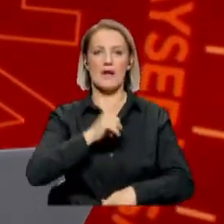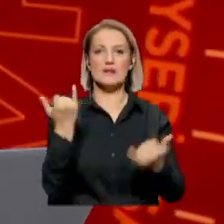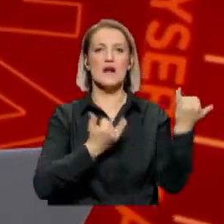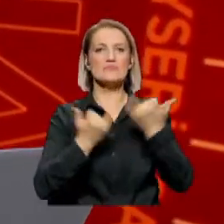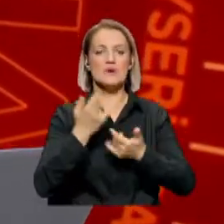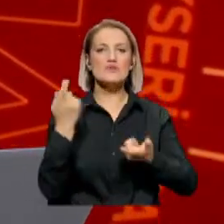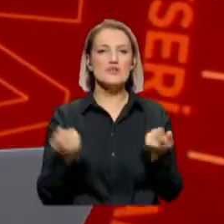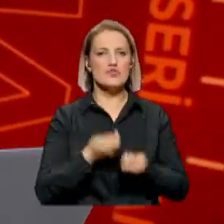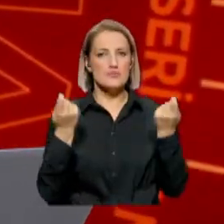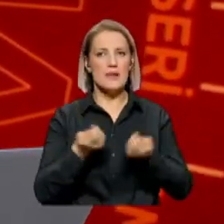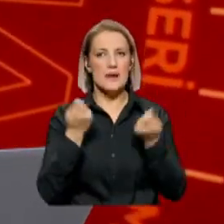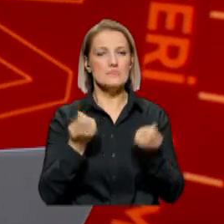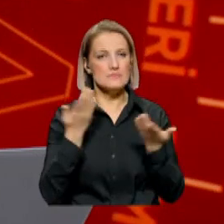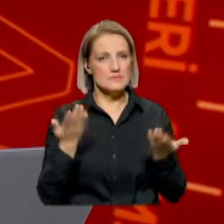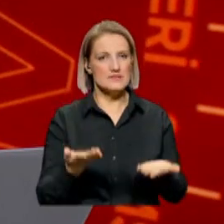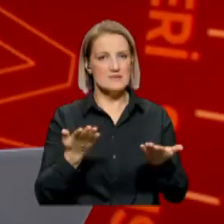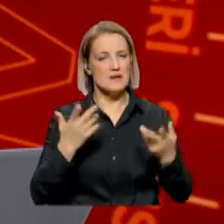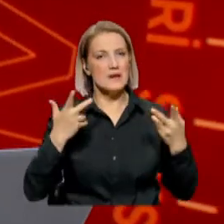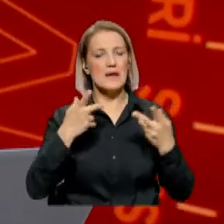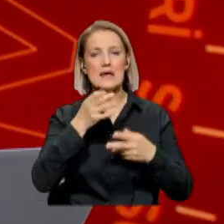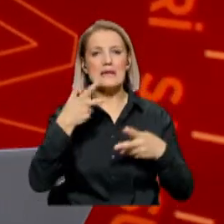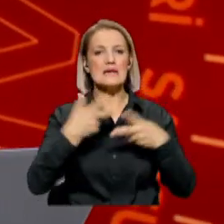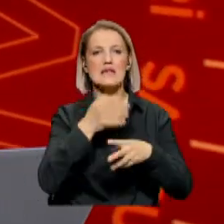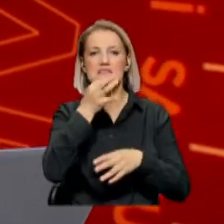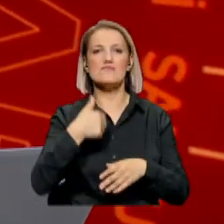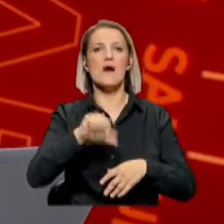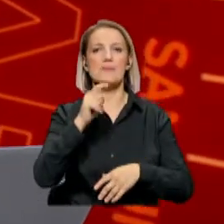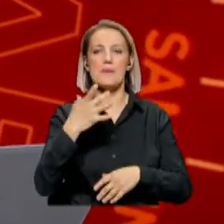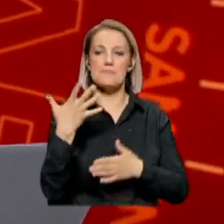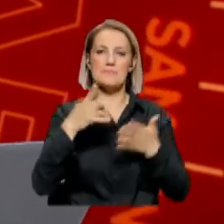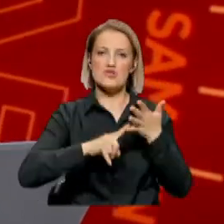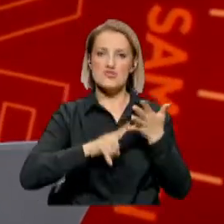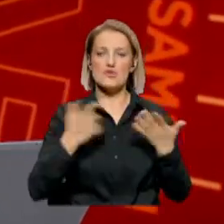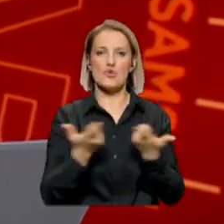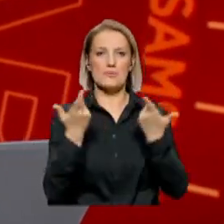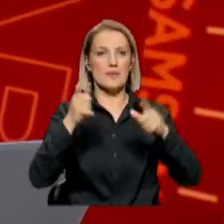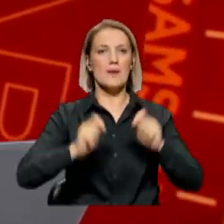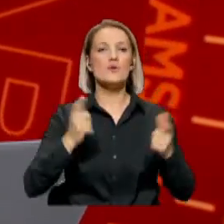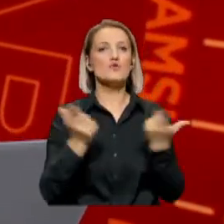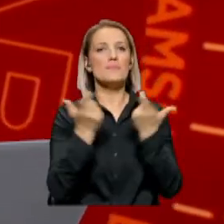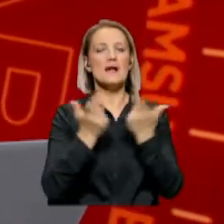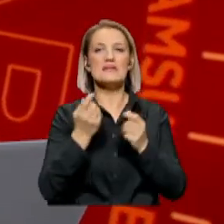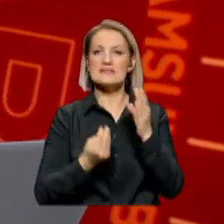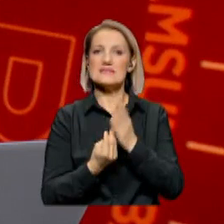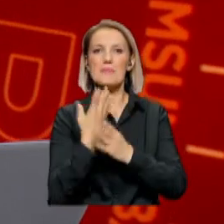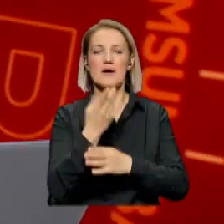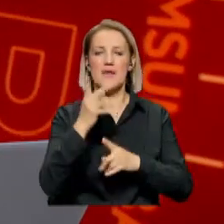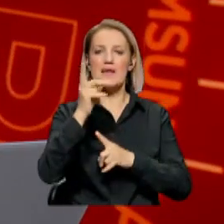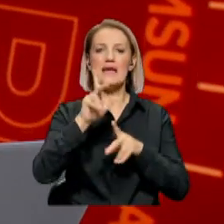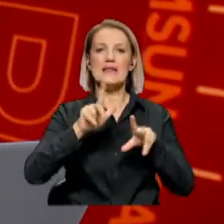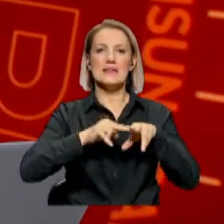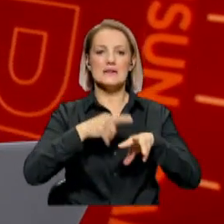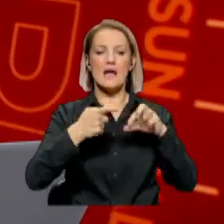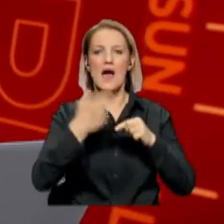tartışmaları. Çalışmalarımızı sekteye uğratmayacak restiyle 5. toplantısını yaptı. Toplantının sabahında İlker